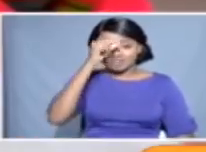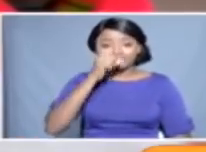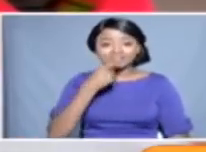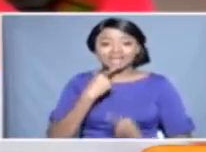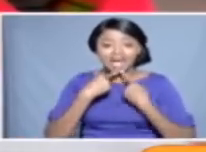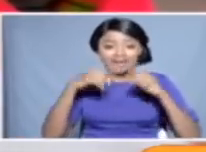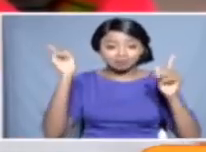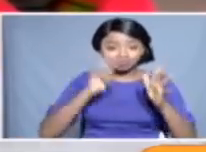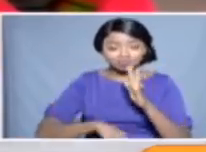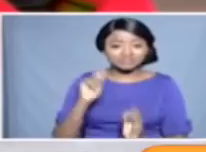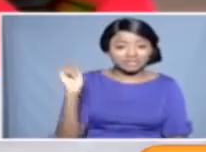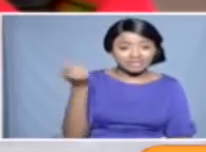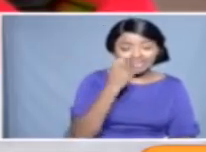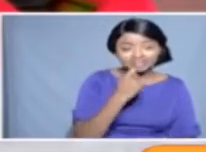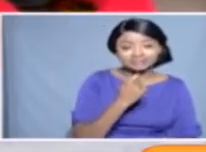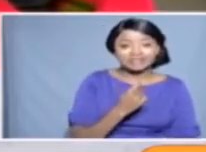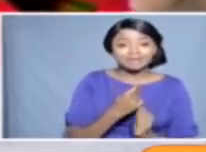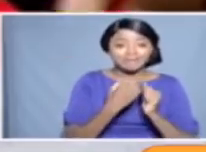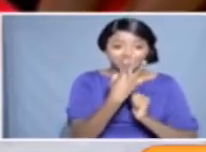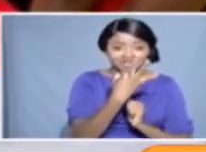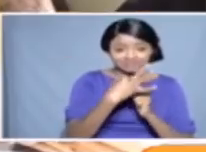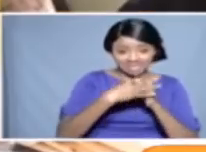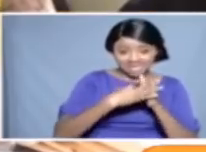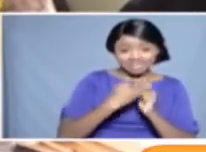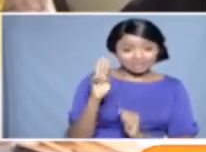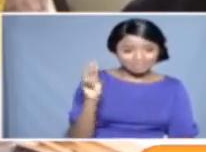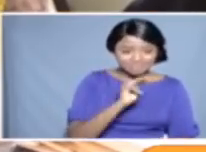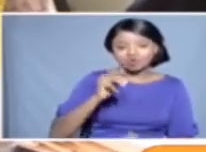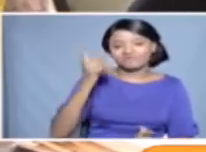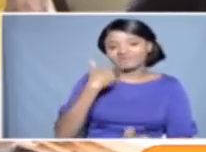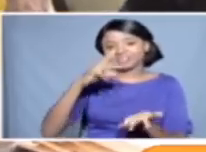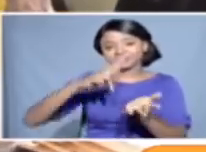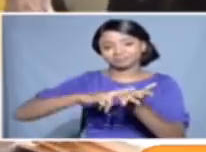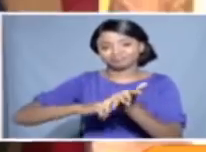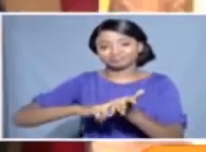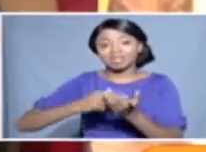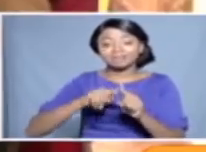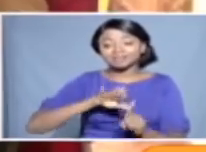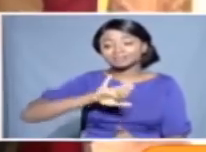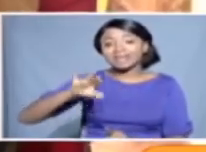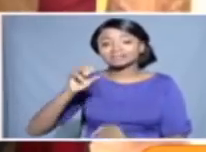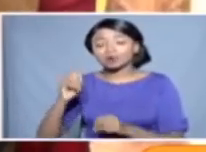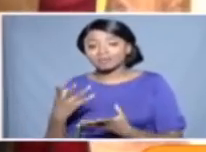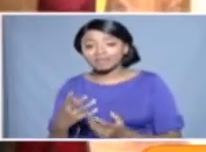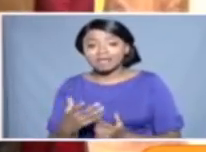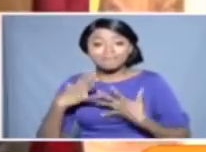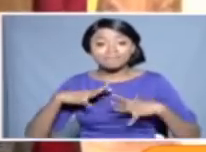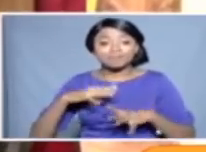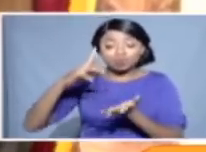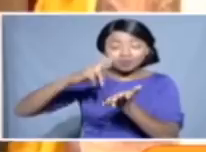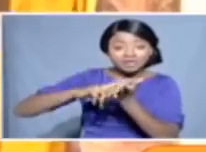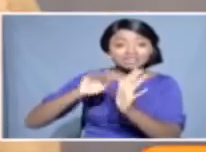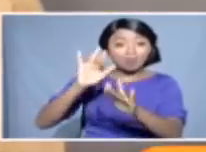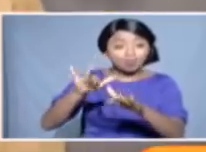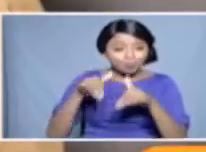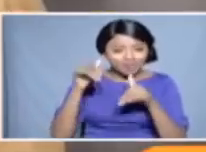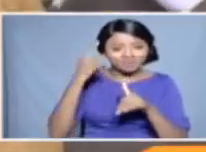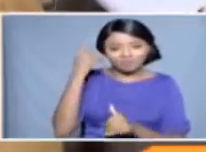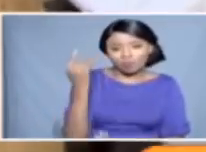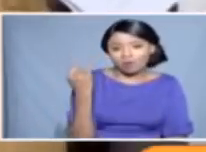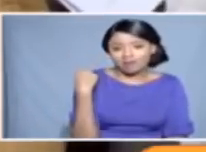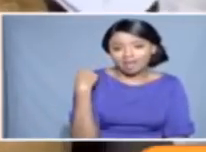Wakenya milioni 38 walikuwa wamejiandikisha. Kinachosalia sasa ni Wakenya waliojisajili kusubiri nambari ya